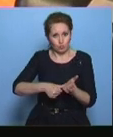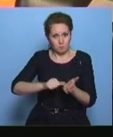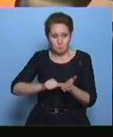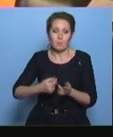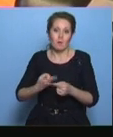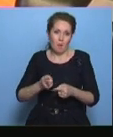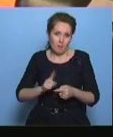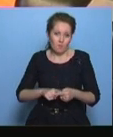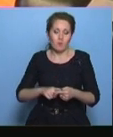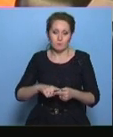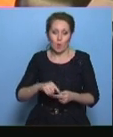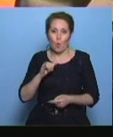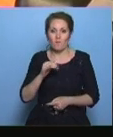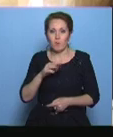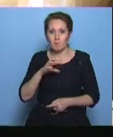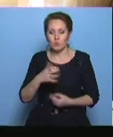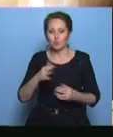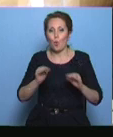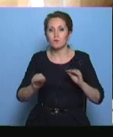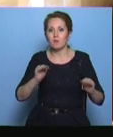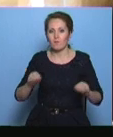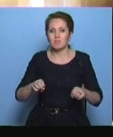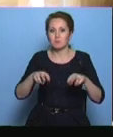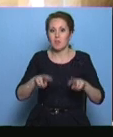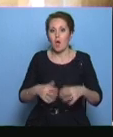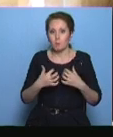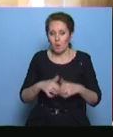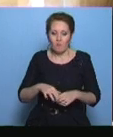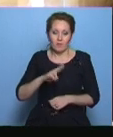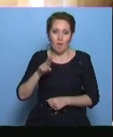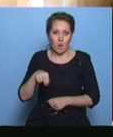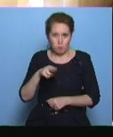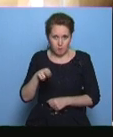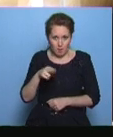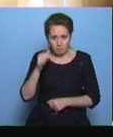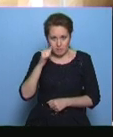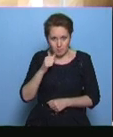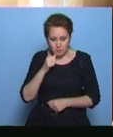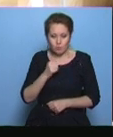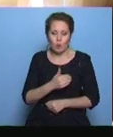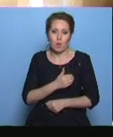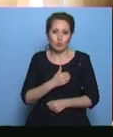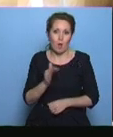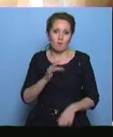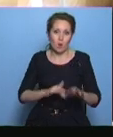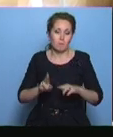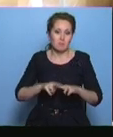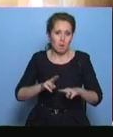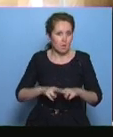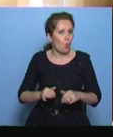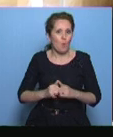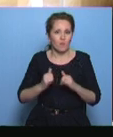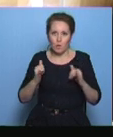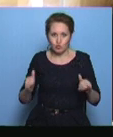уже установили специальное оборудование. В декабре месяце текущего года желающих оформить паспорта значительно